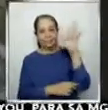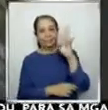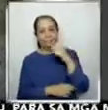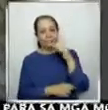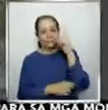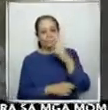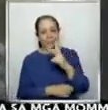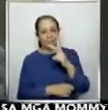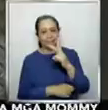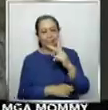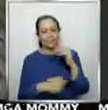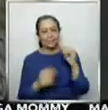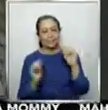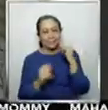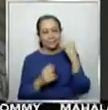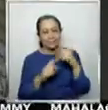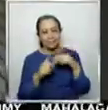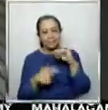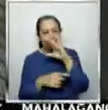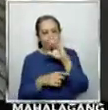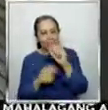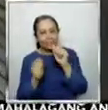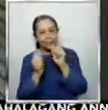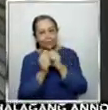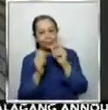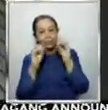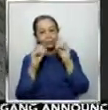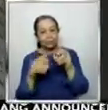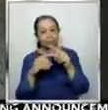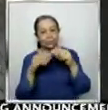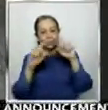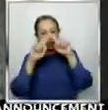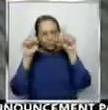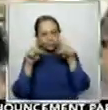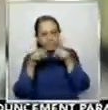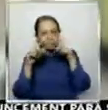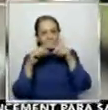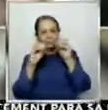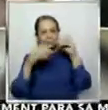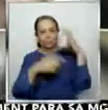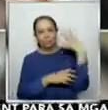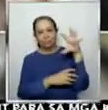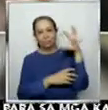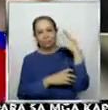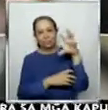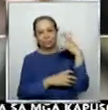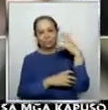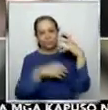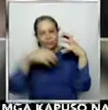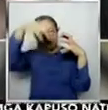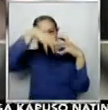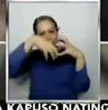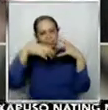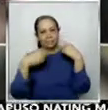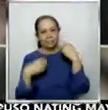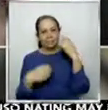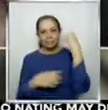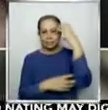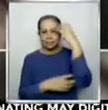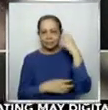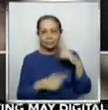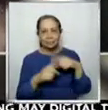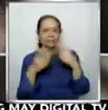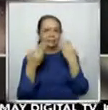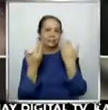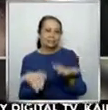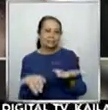ng soft drinks plus yelo, saka nilagyan ng butas at isinabit sa electric fan. May magpipinsan naman, hayan, at